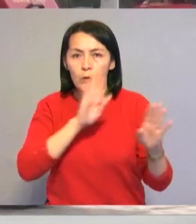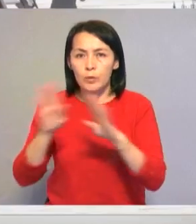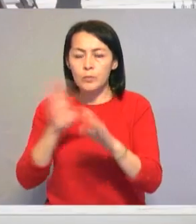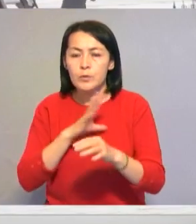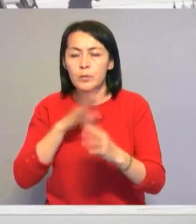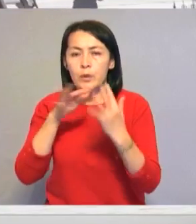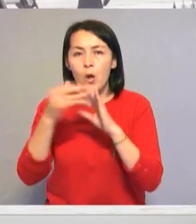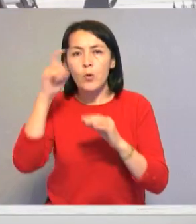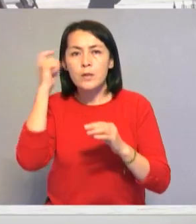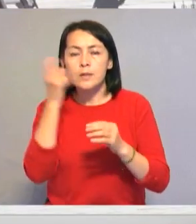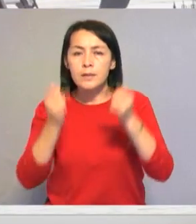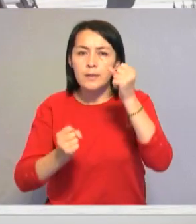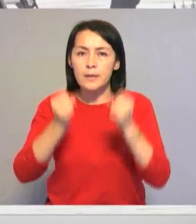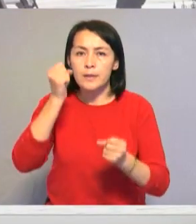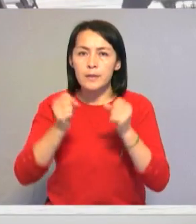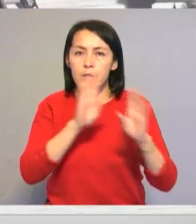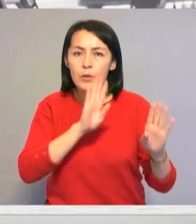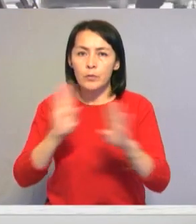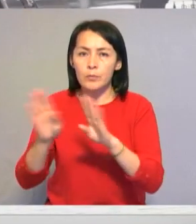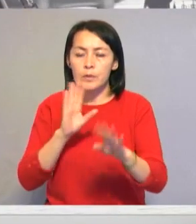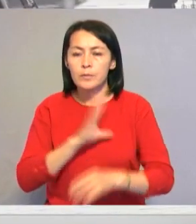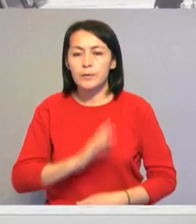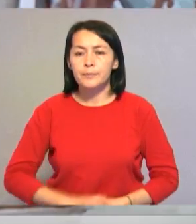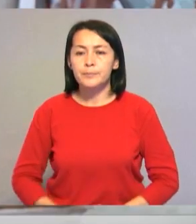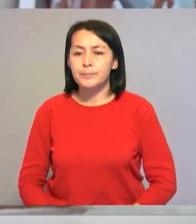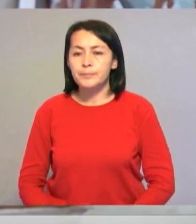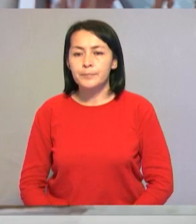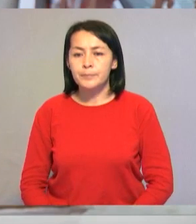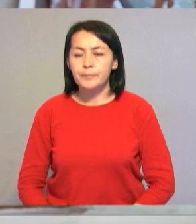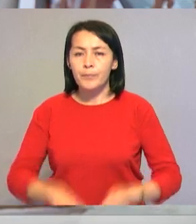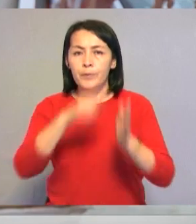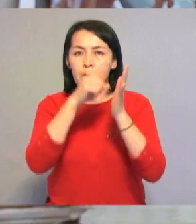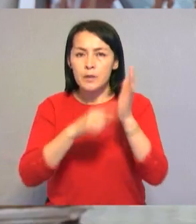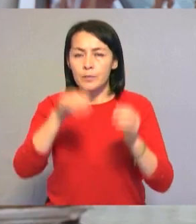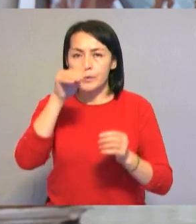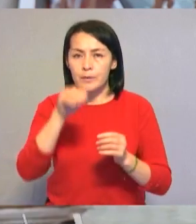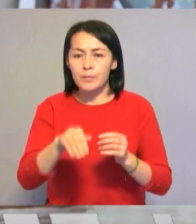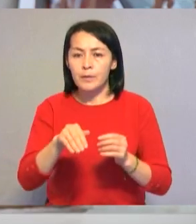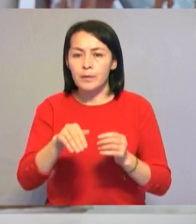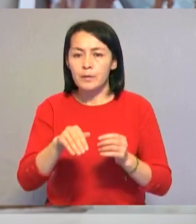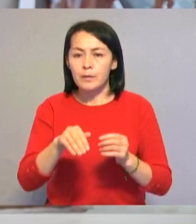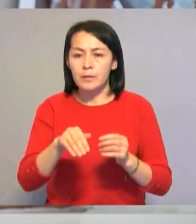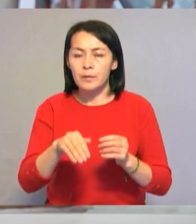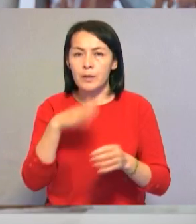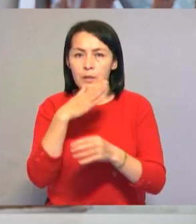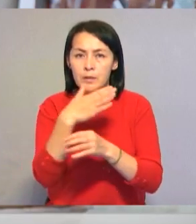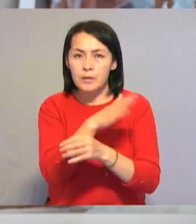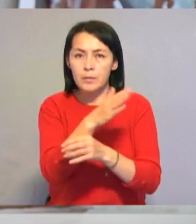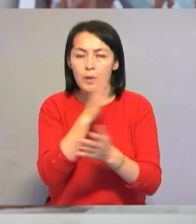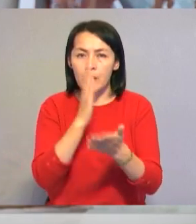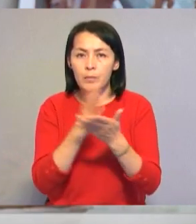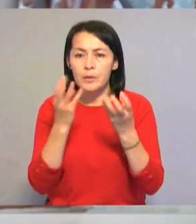ал ауыл шаруашылық техникасының көрмесі қойылды. 70 мың сазан балықтар